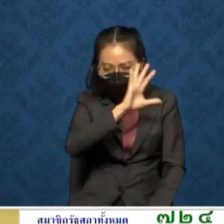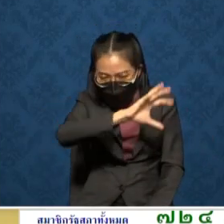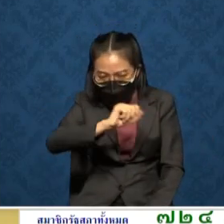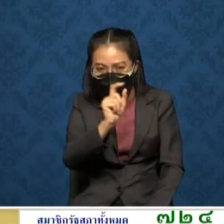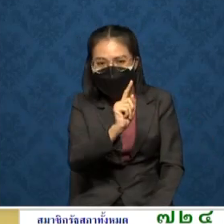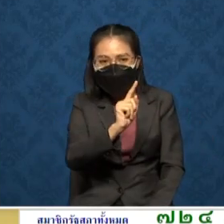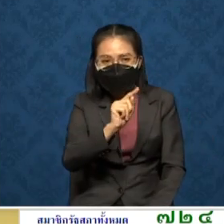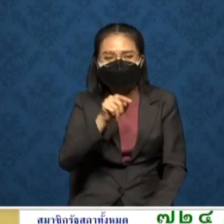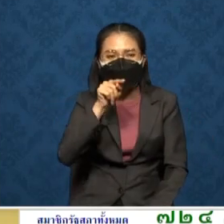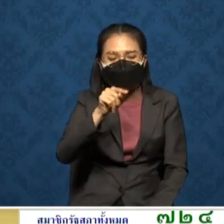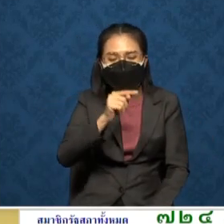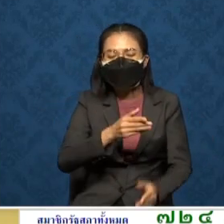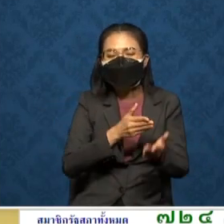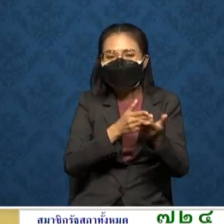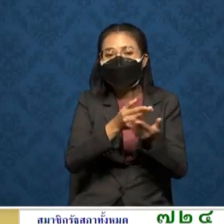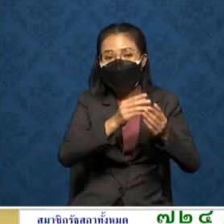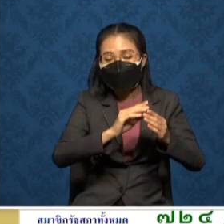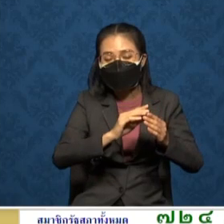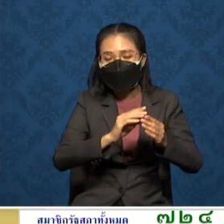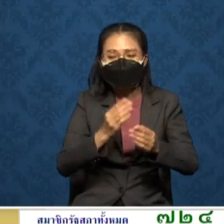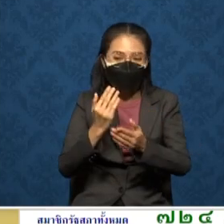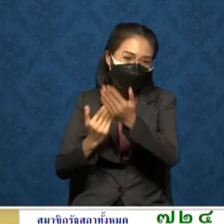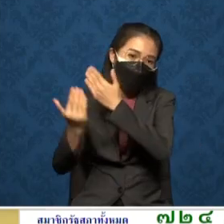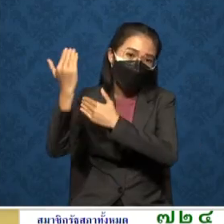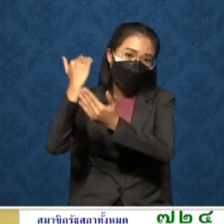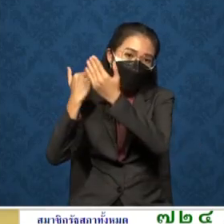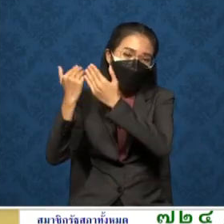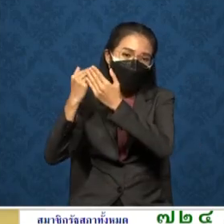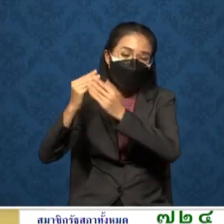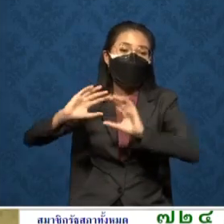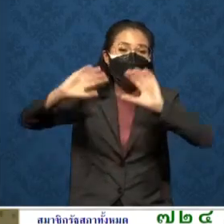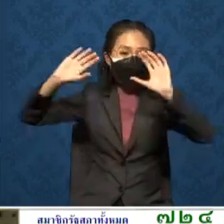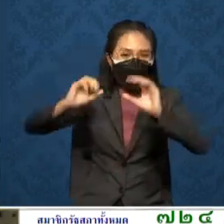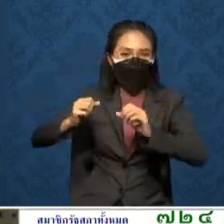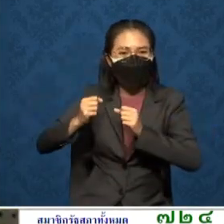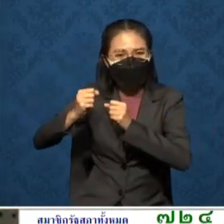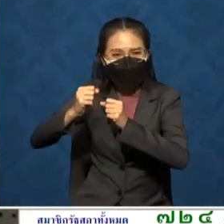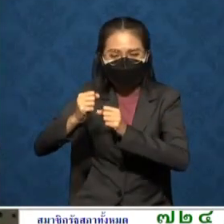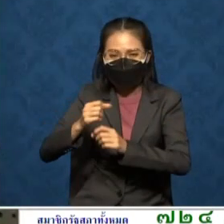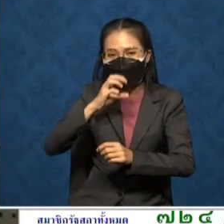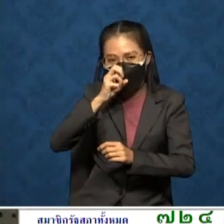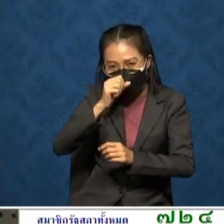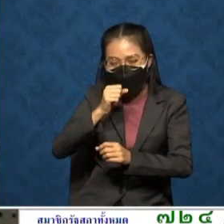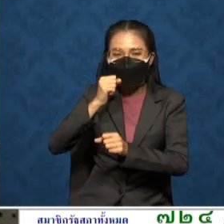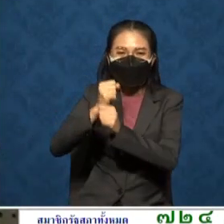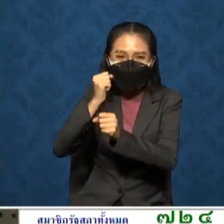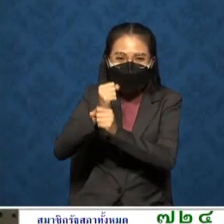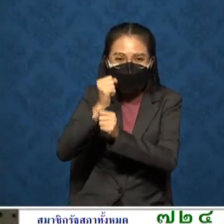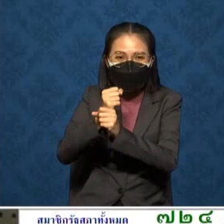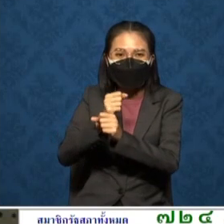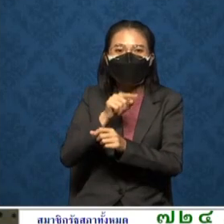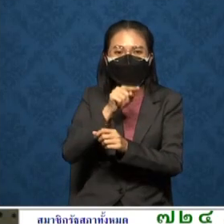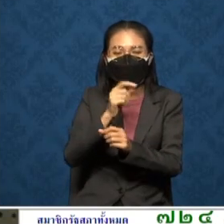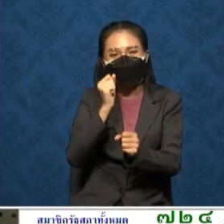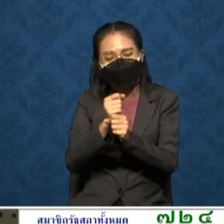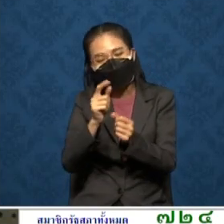สิ่งที่ภาคเอกชนและรัฐบาลในอดีตหลายชุดได้เพียรพยายามทำมาแล้วของอย่างนี้มันไม่ใช่เรื่องว่าใครช้า